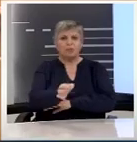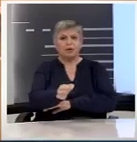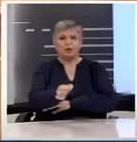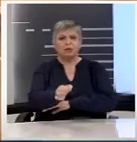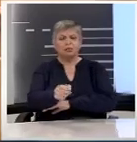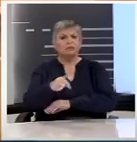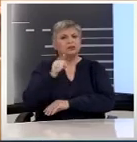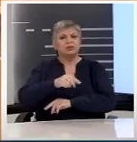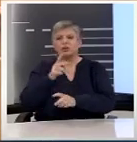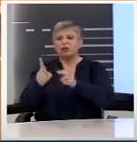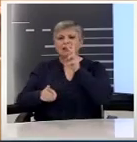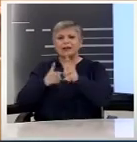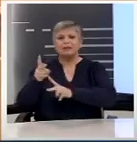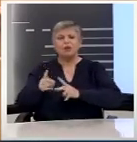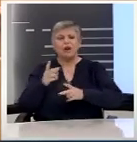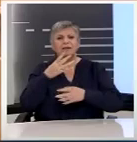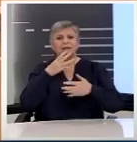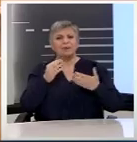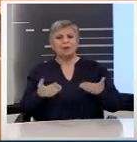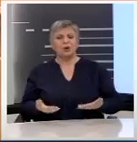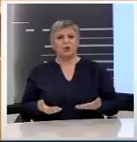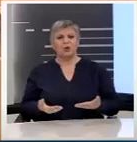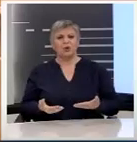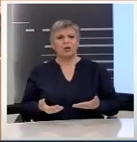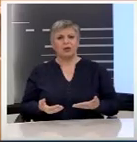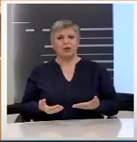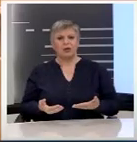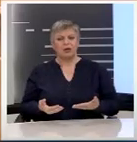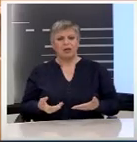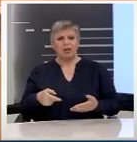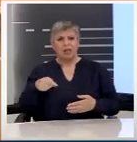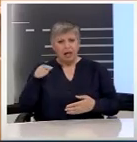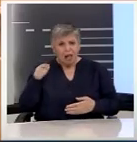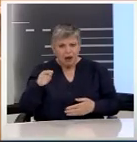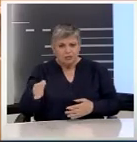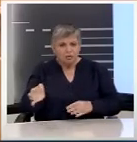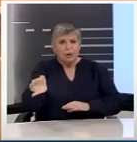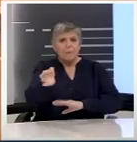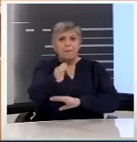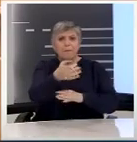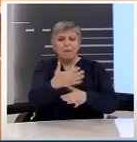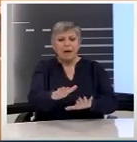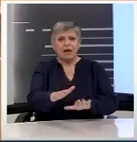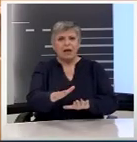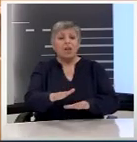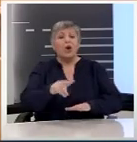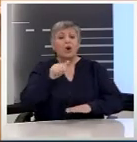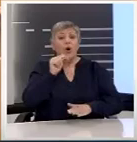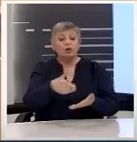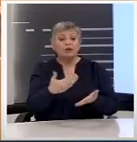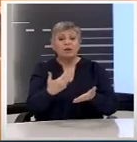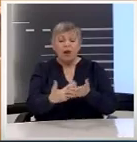αντίθετο. Ο Υπουργός Εθνικής Άμυνας προέτρεψε τον κατηγορούμενο να δώσει στοιχεία,